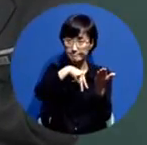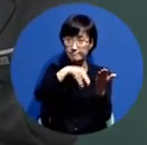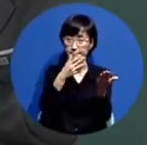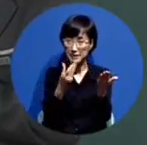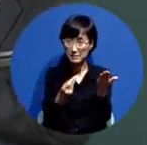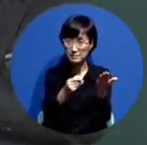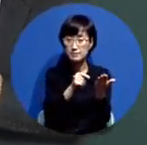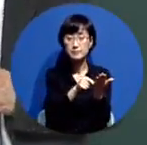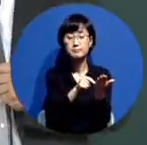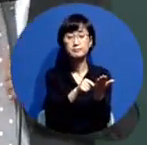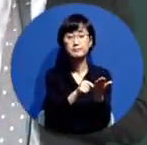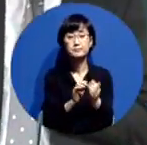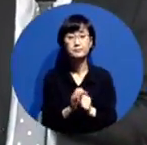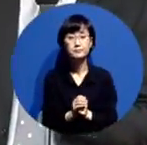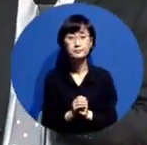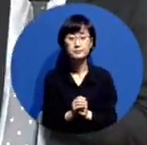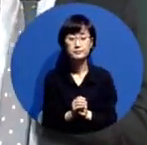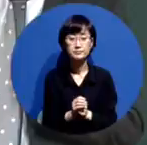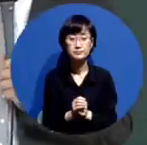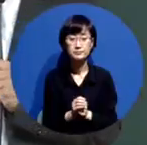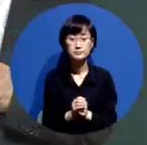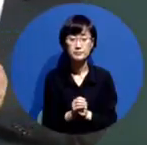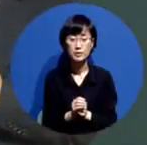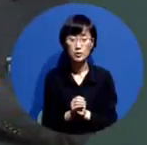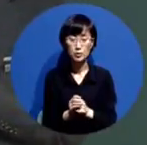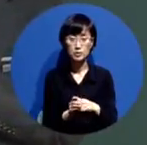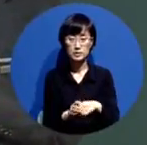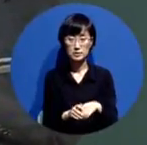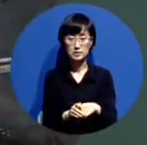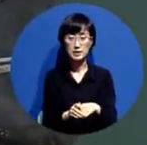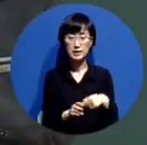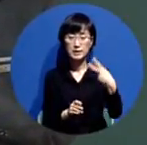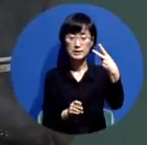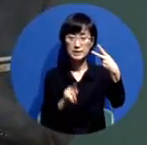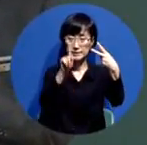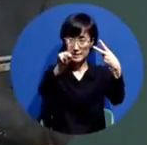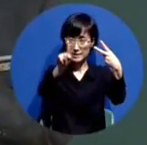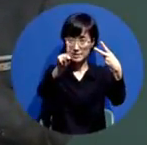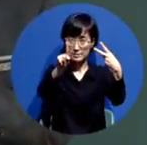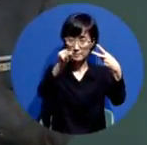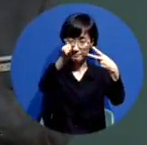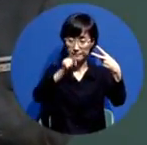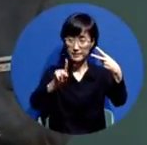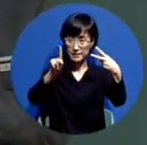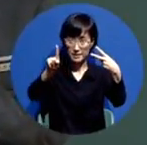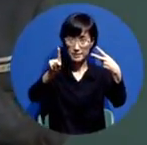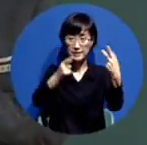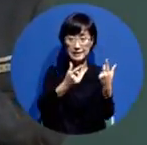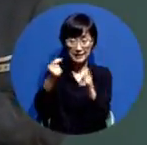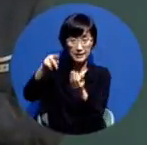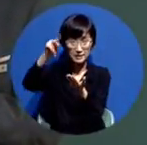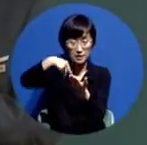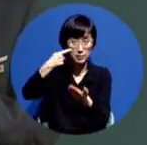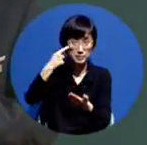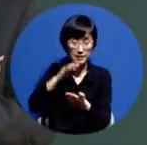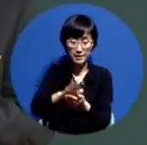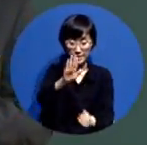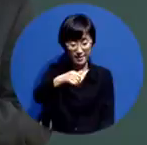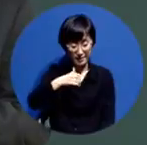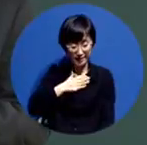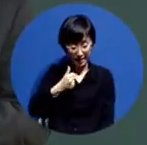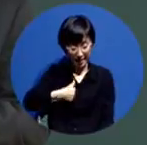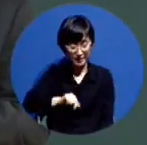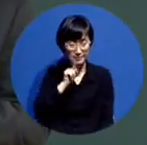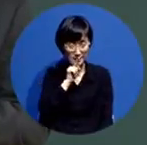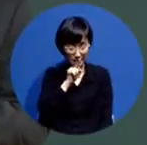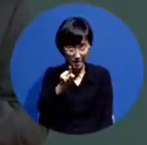今天本文当中出来的话语。 오늘 우리 1절 한번 다 같이 읽어볼까요? 我们一起来读一下第一节。 우리 다 함께 봉독합니다. 내 아들아,